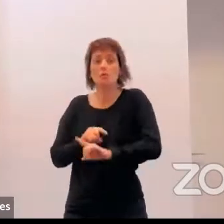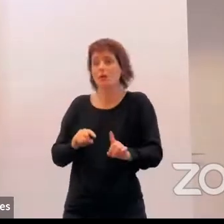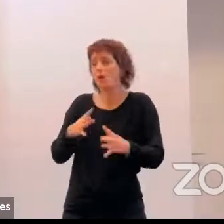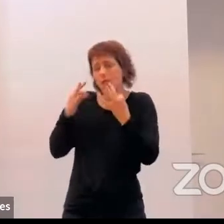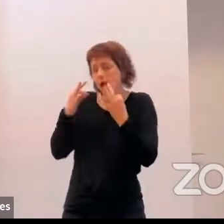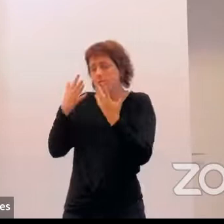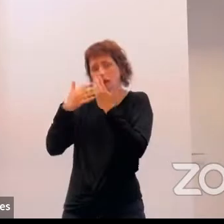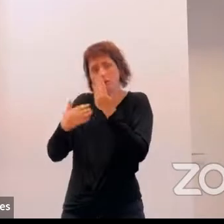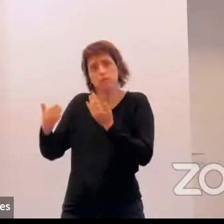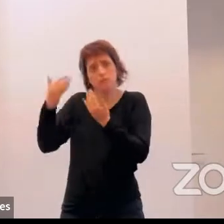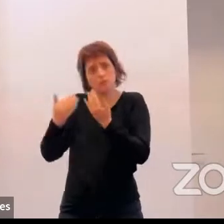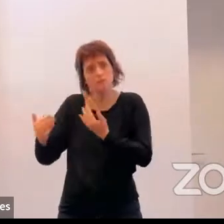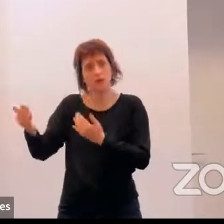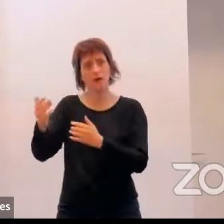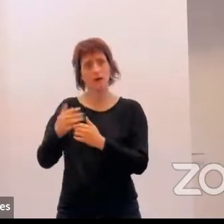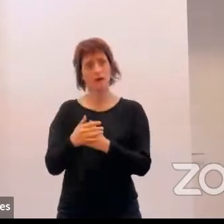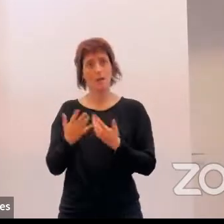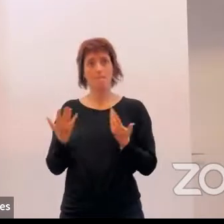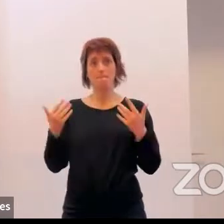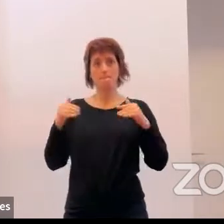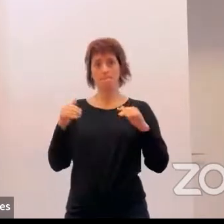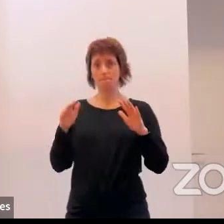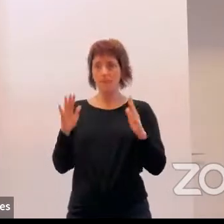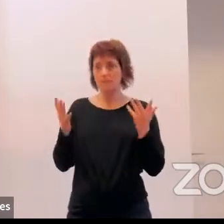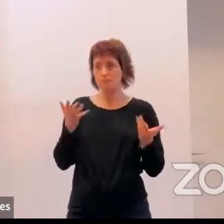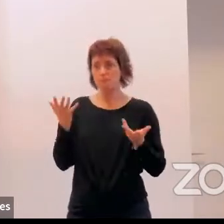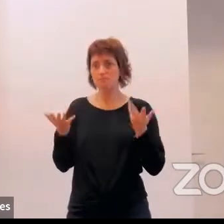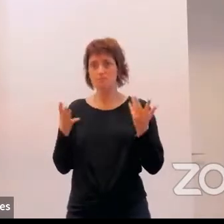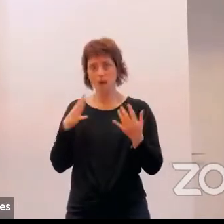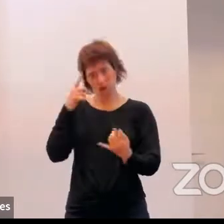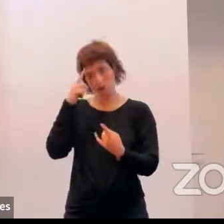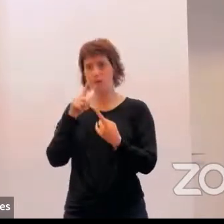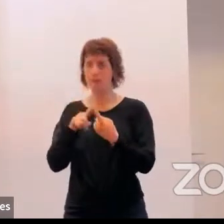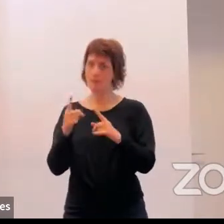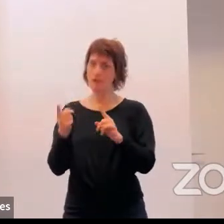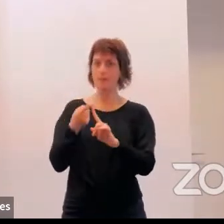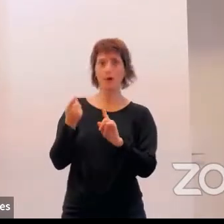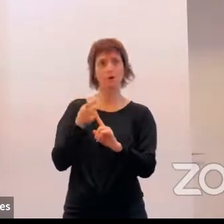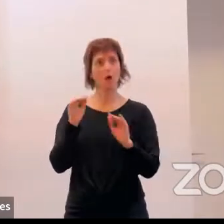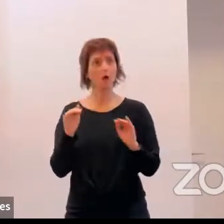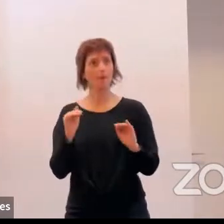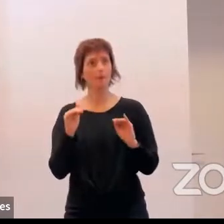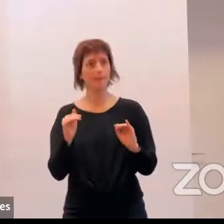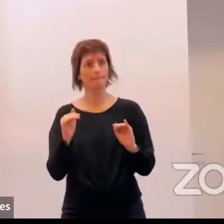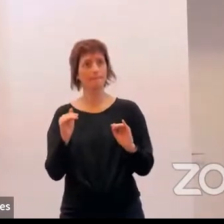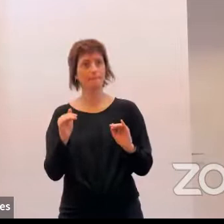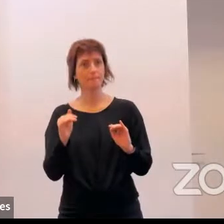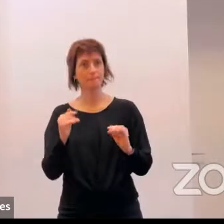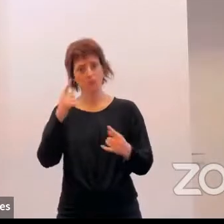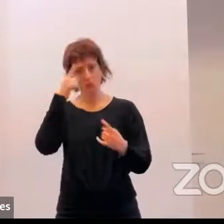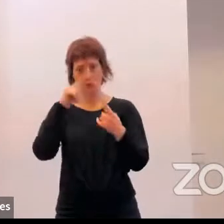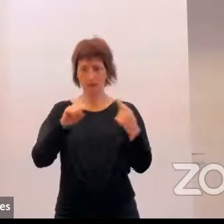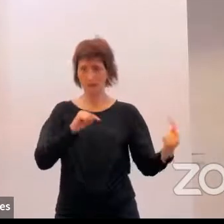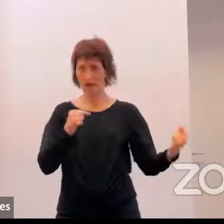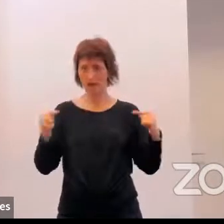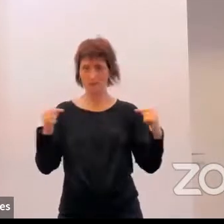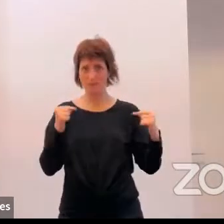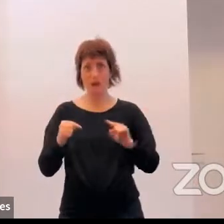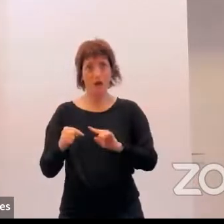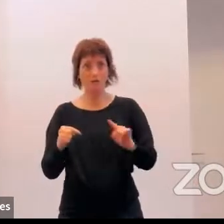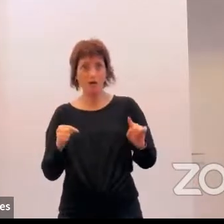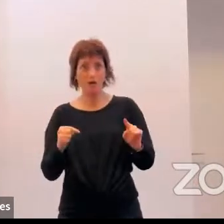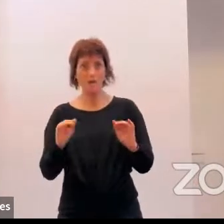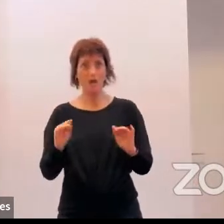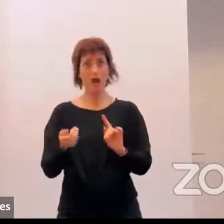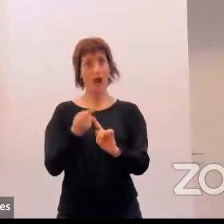d'autres moments, mais comprenez bien que voilà, le sujet est d'importance, le sujet ne doit pas être polémique, mais il est suffisamment d'importance